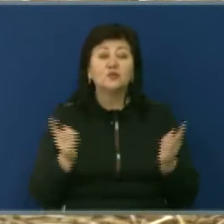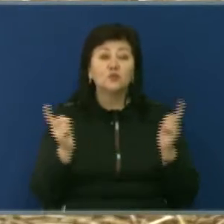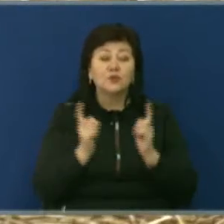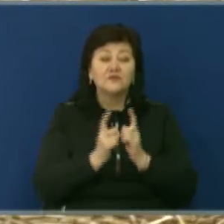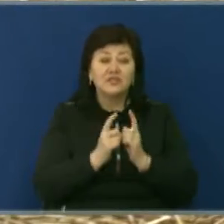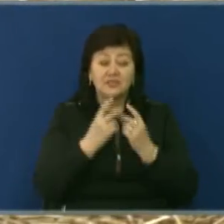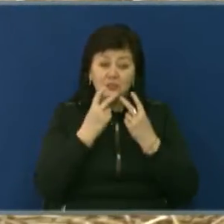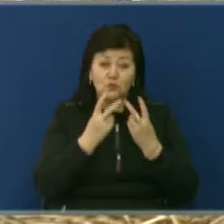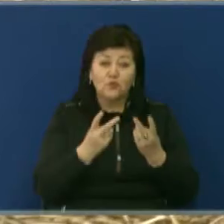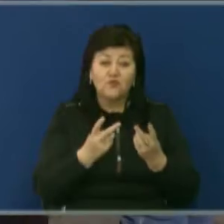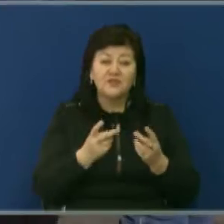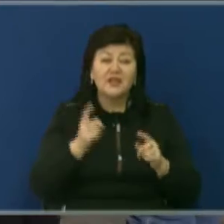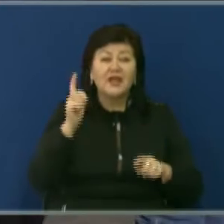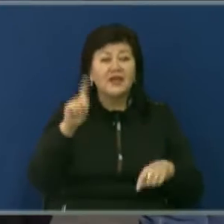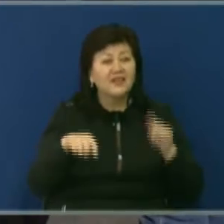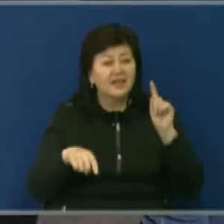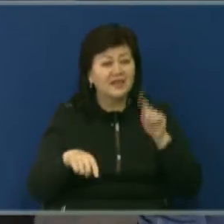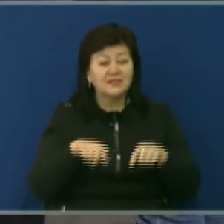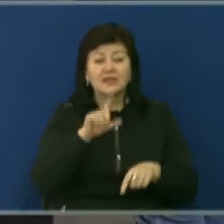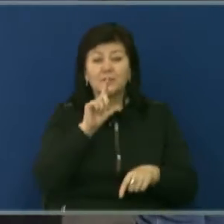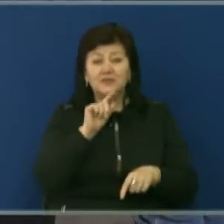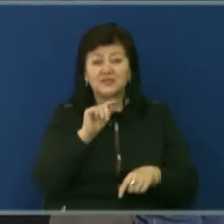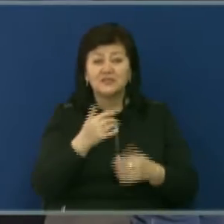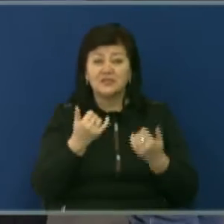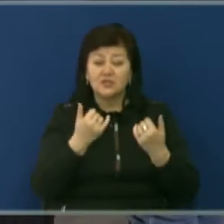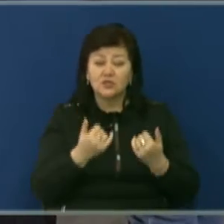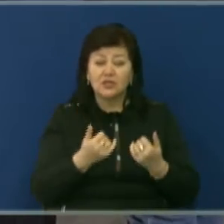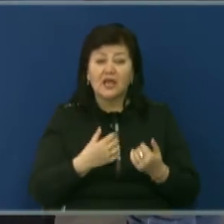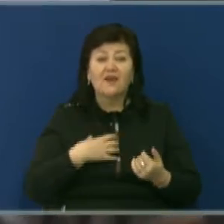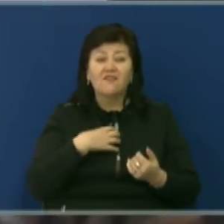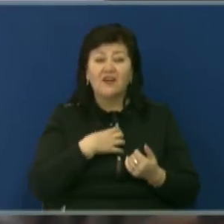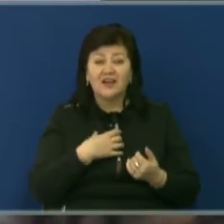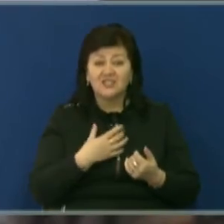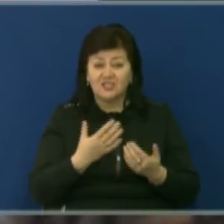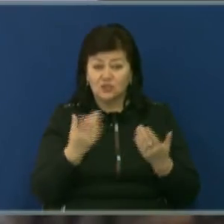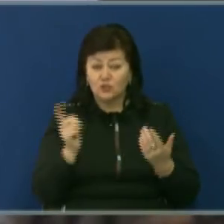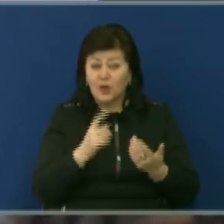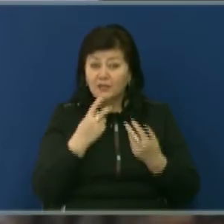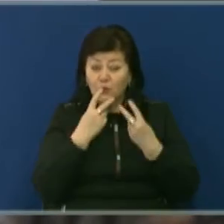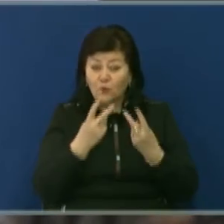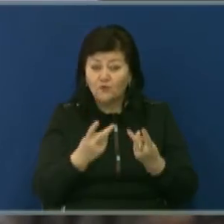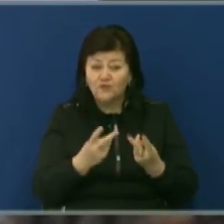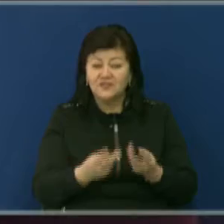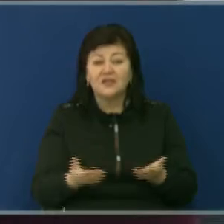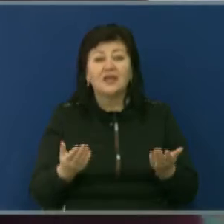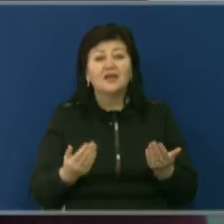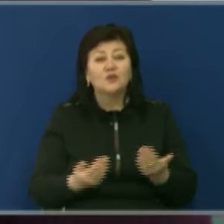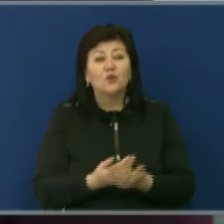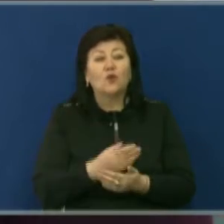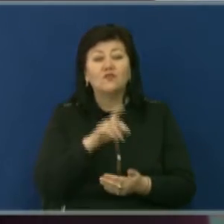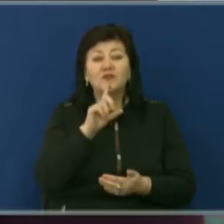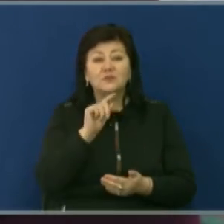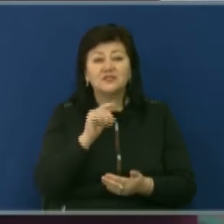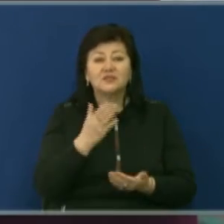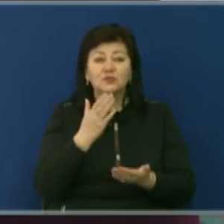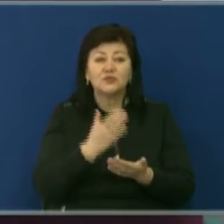көре алмайды және олардың әдеттерін байқай алмайды. Сондықтан осындай танымдық іс-шаралар арқылы онда мүмкіндікке қол жеткізуге болады.